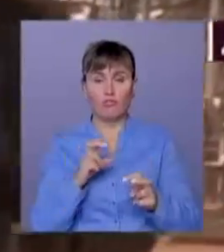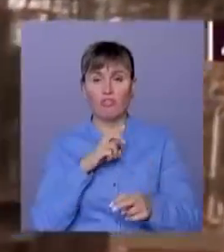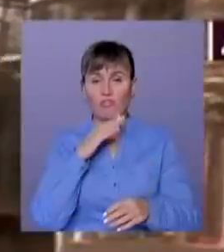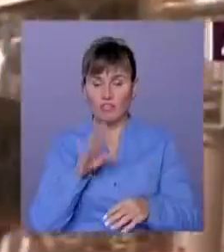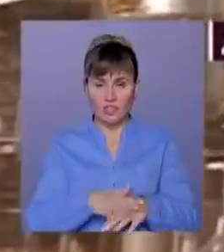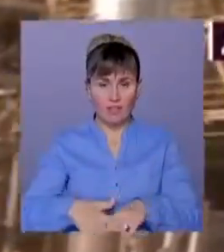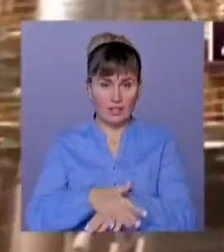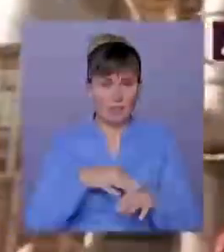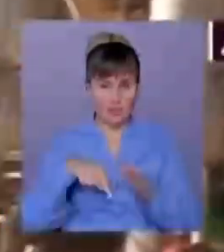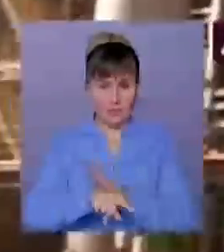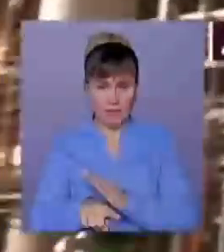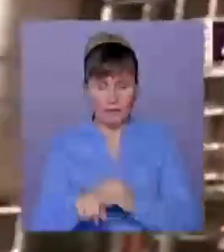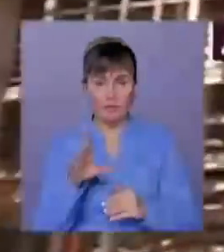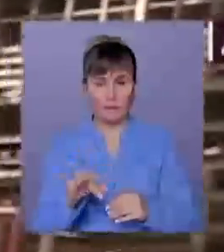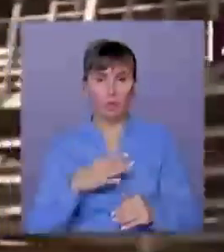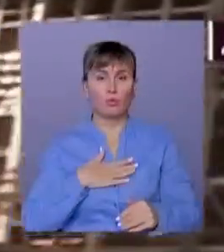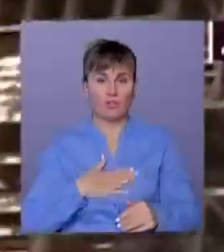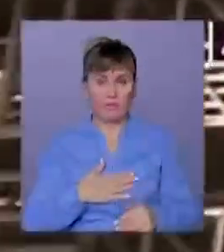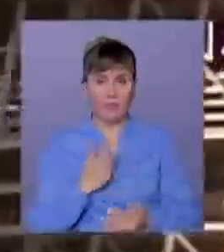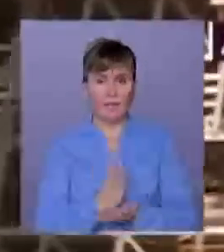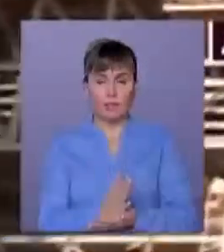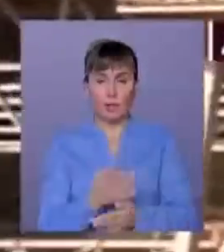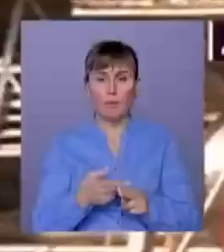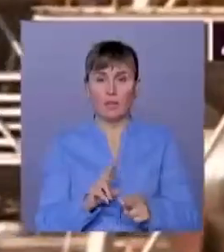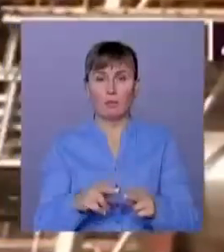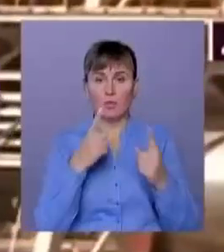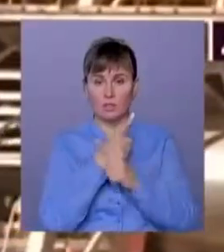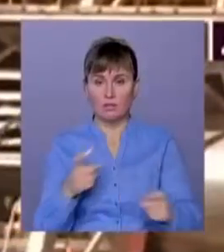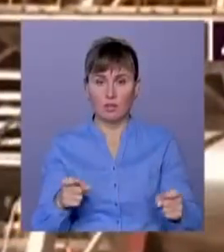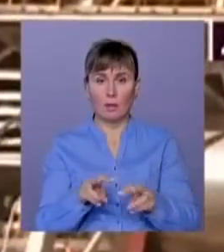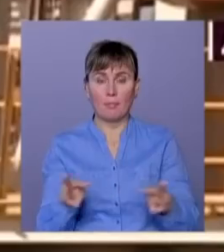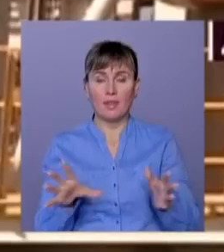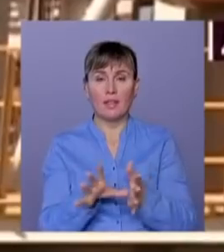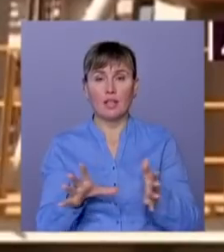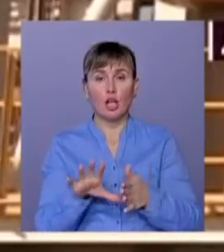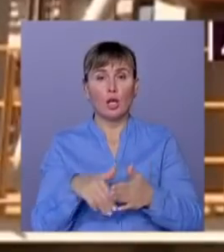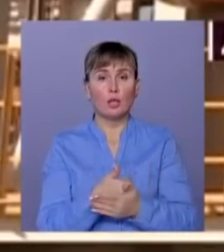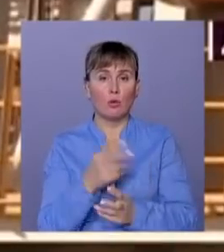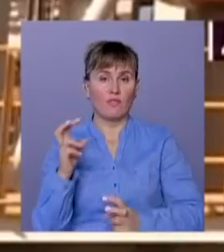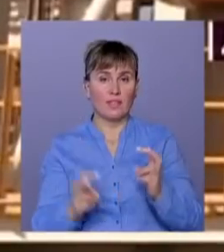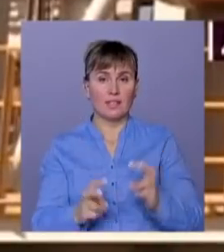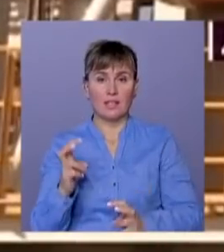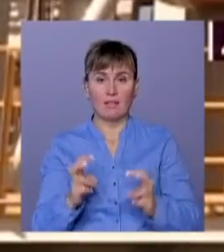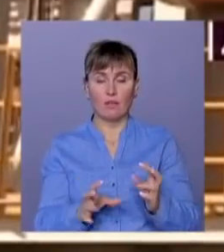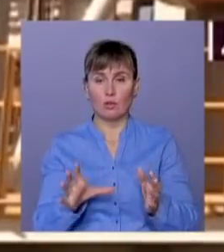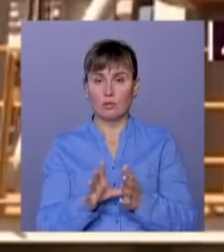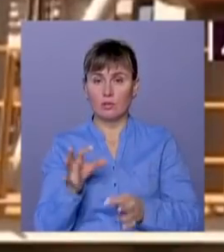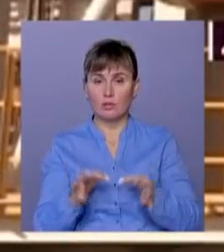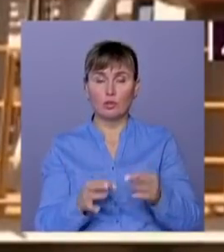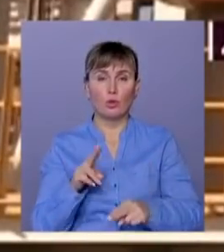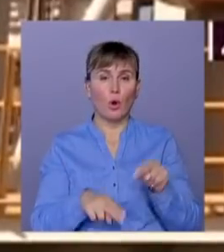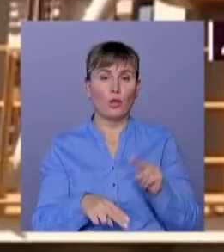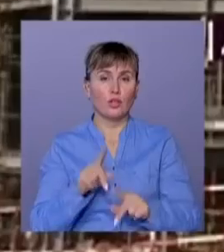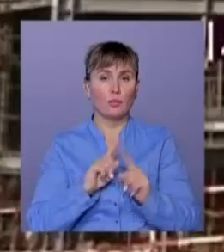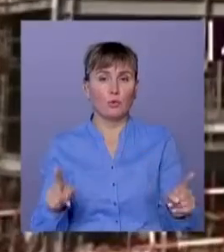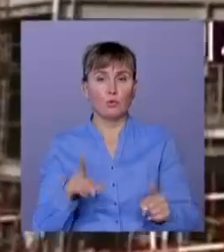хватает, потребности местного рынка удовлетворены. Потому, заявил глава Минэнерго, новые нефтеперерабатывающие предприятия строить не будут.